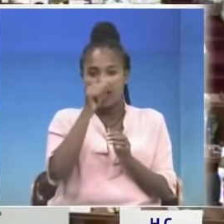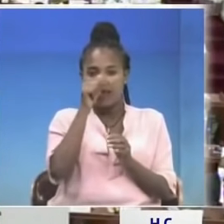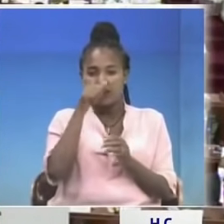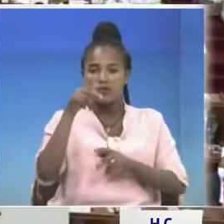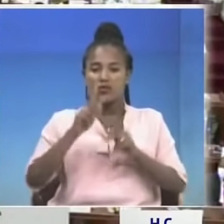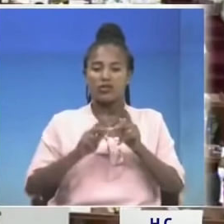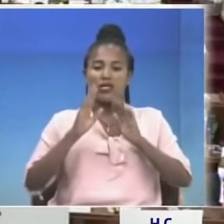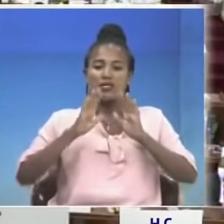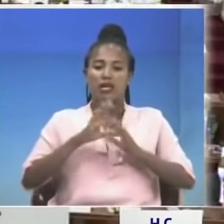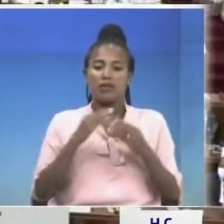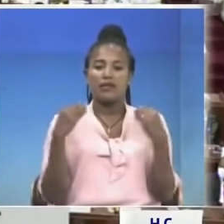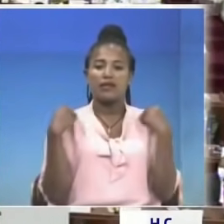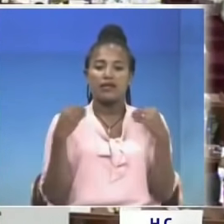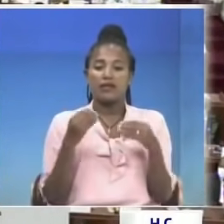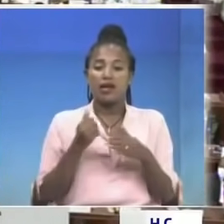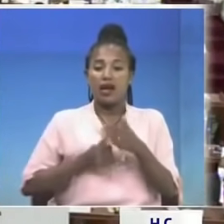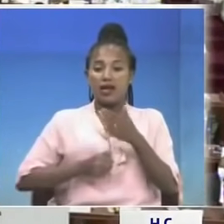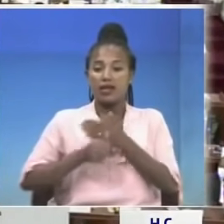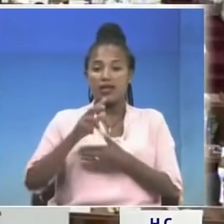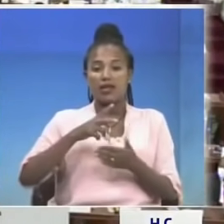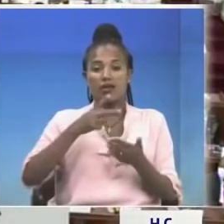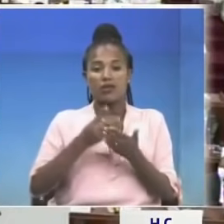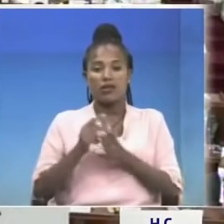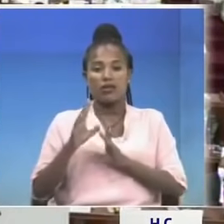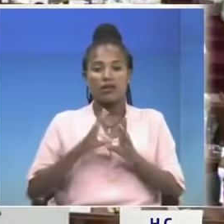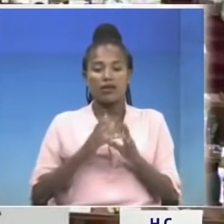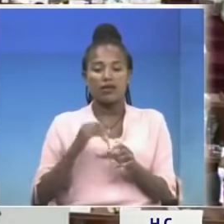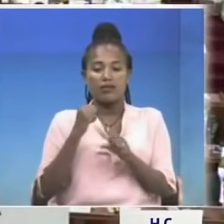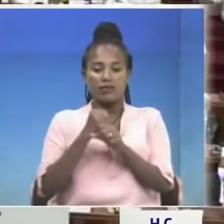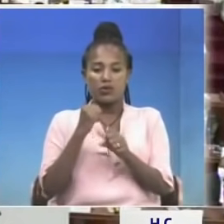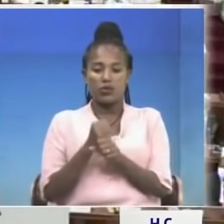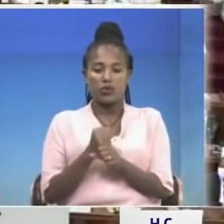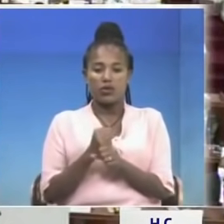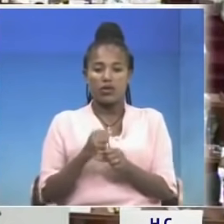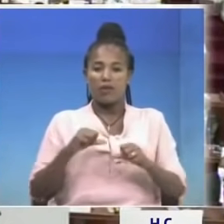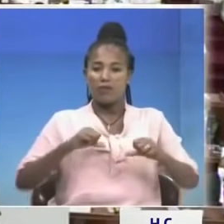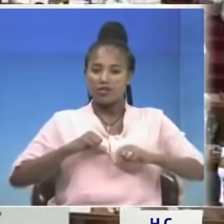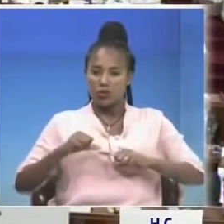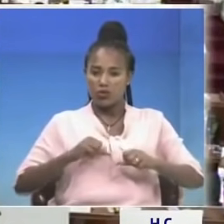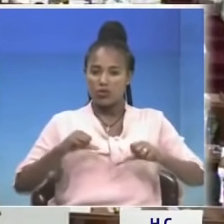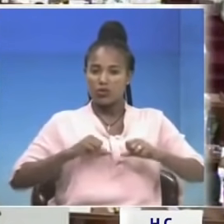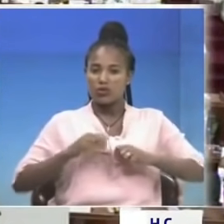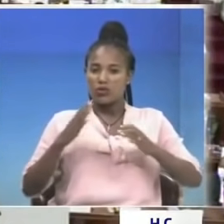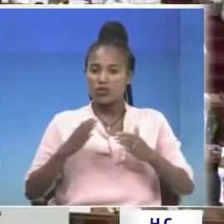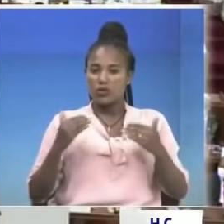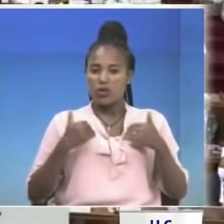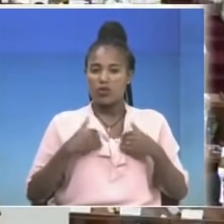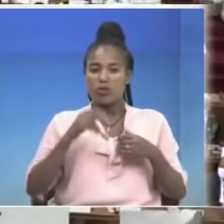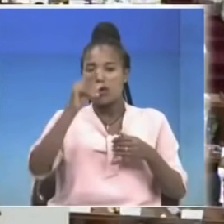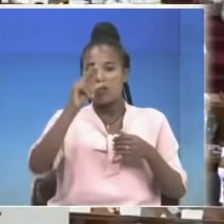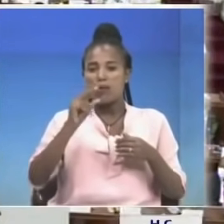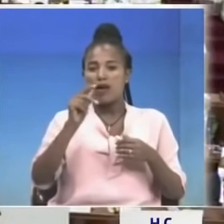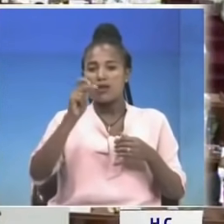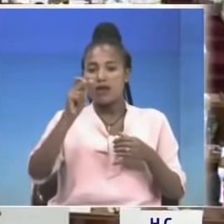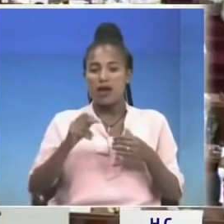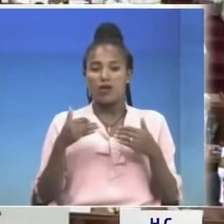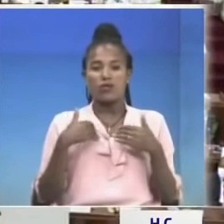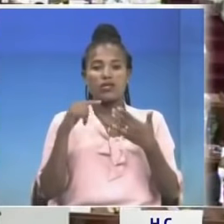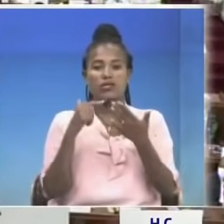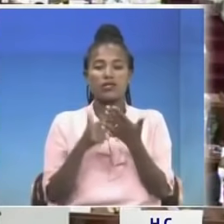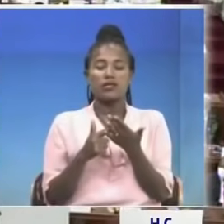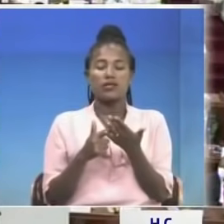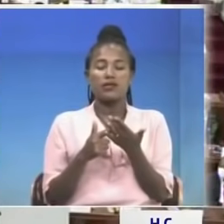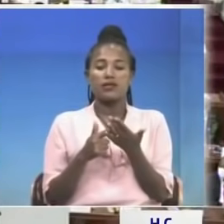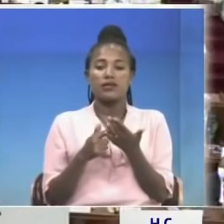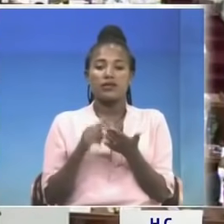ህዝቦች ሰላምና ደህንነት አደጋ ላይ እንዲወድቅ ለማድረግ የሚያሴሩ ሴረኞች አሉ፣ ባንዳዎች አሉ። እነዚህን